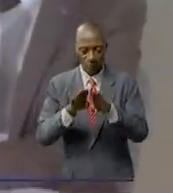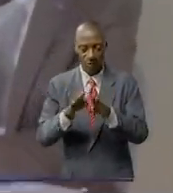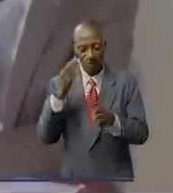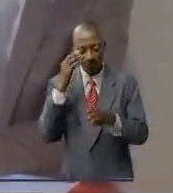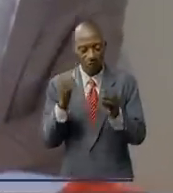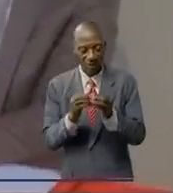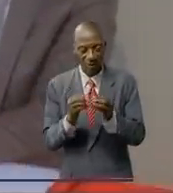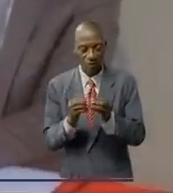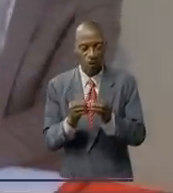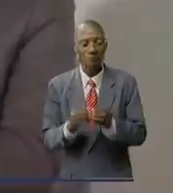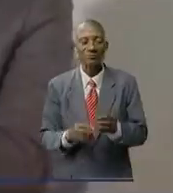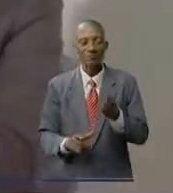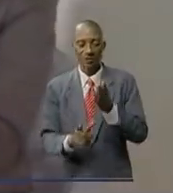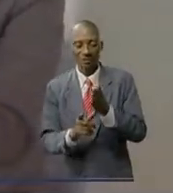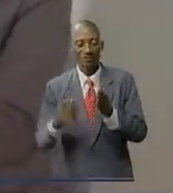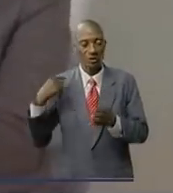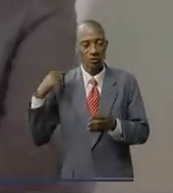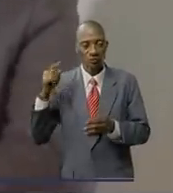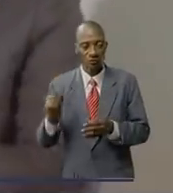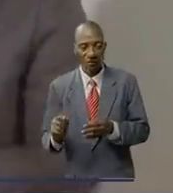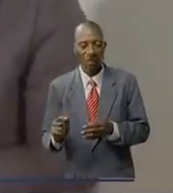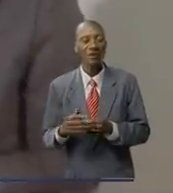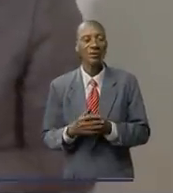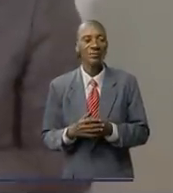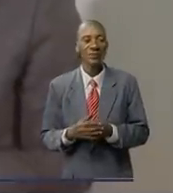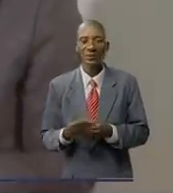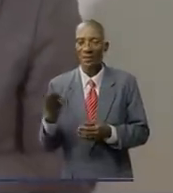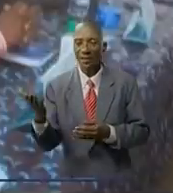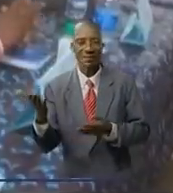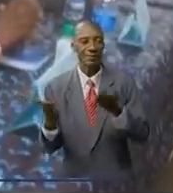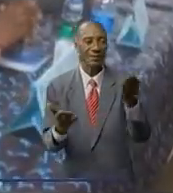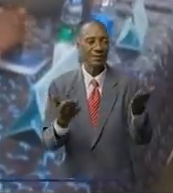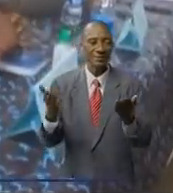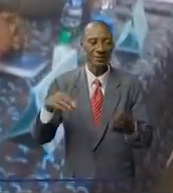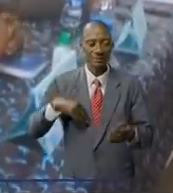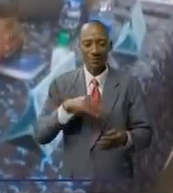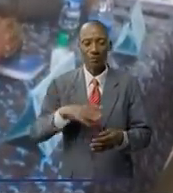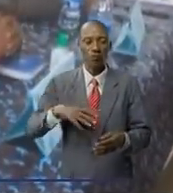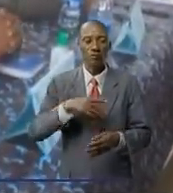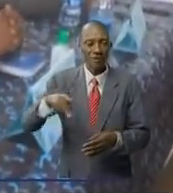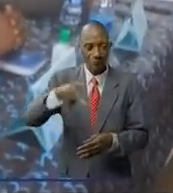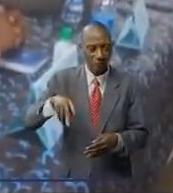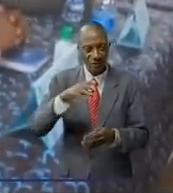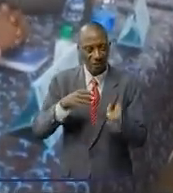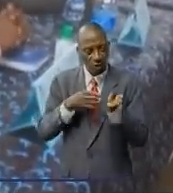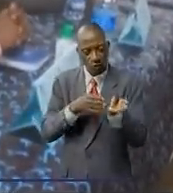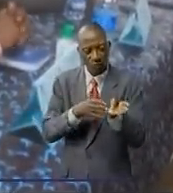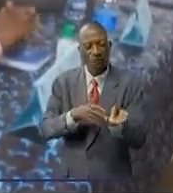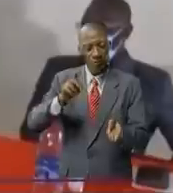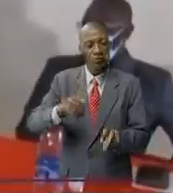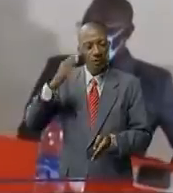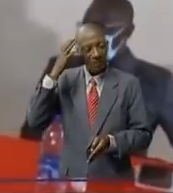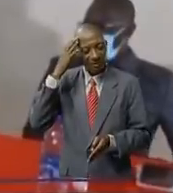ronde, le vice-gouverneur Marc Malagou Kachekere a invité les membres du comité provincial du suivi à prendre conscience de